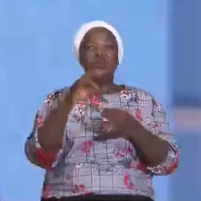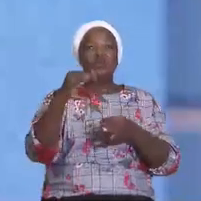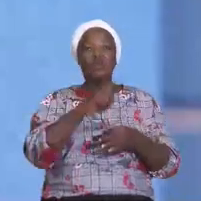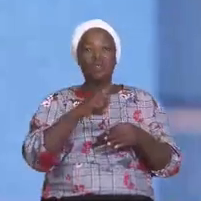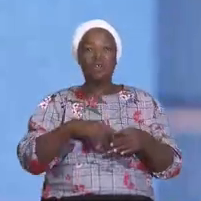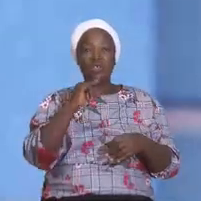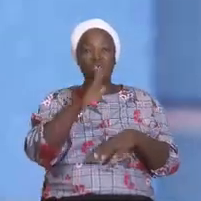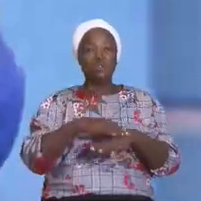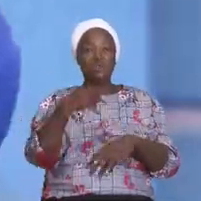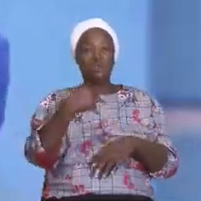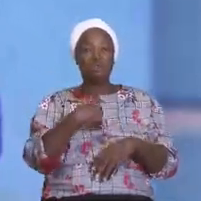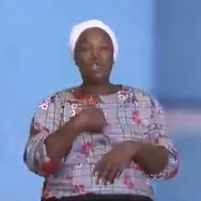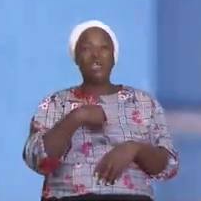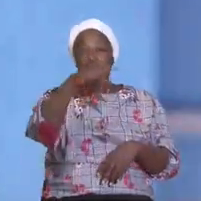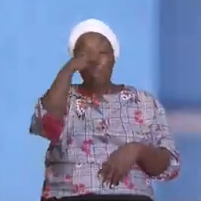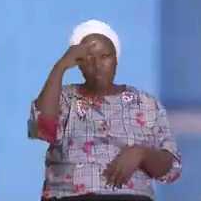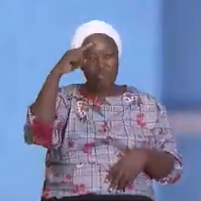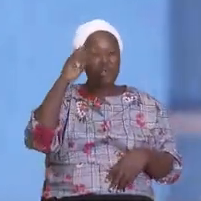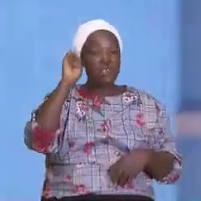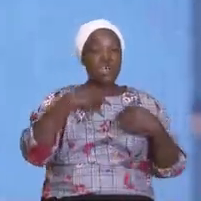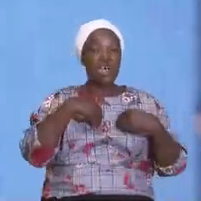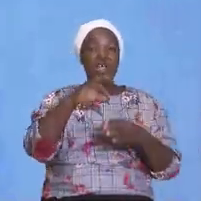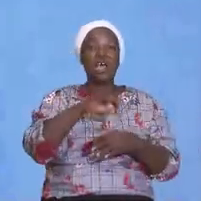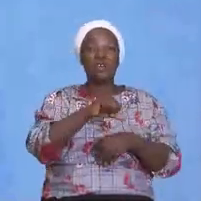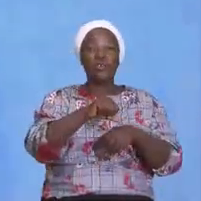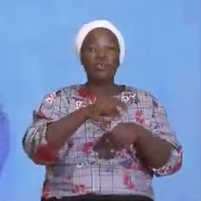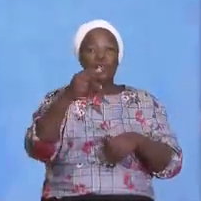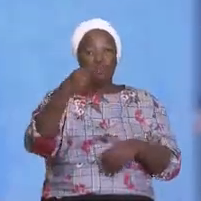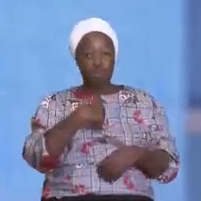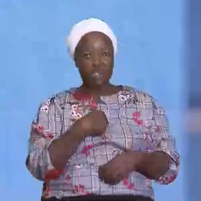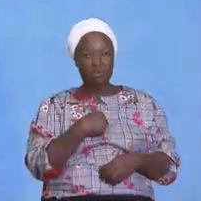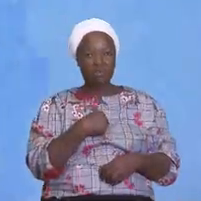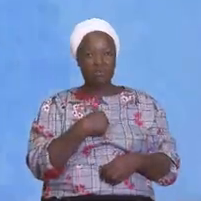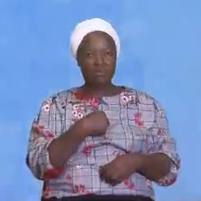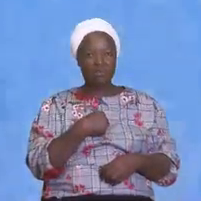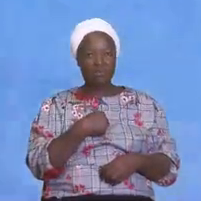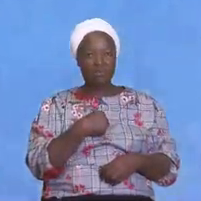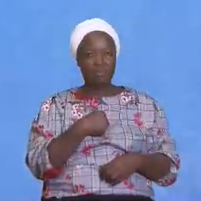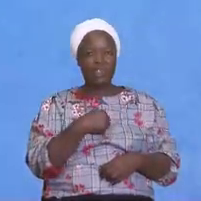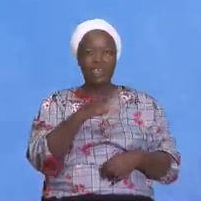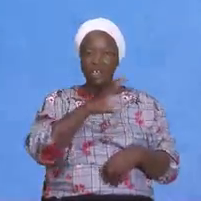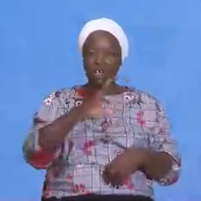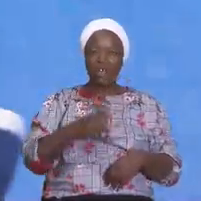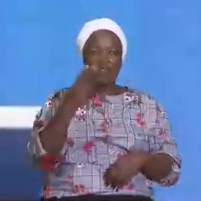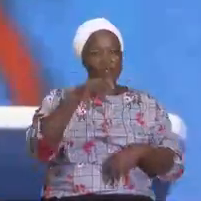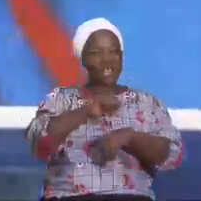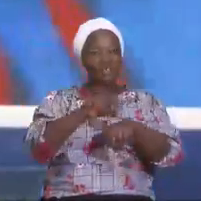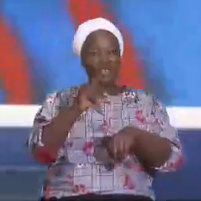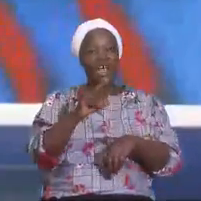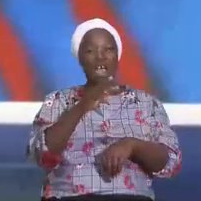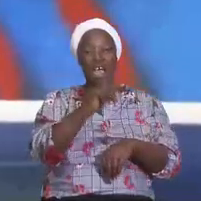Et vient annonce et il annonce. L'Esprit du Seigneur est sur moi parce qu'il m'a oint.